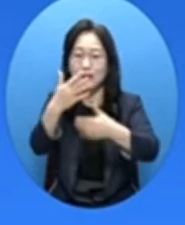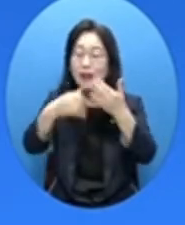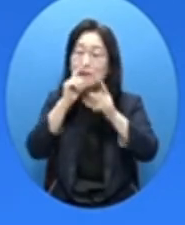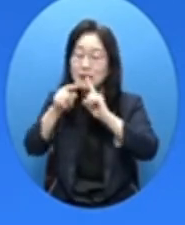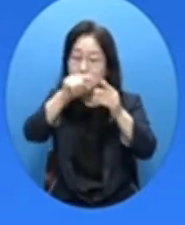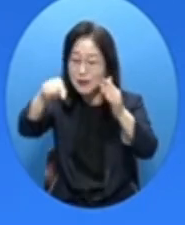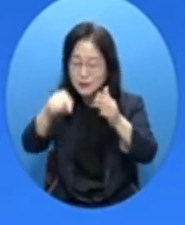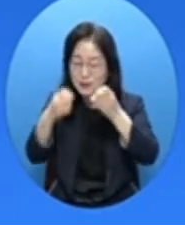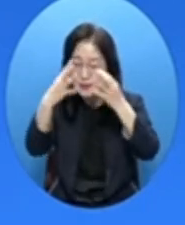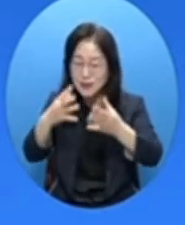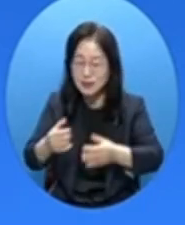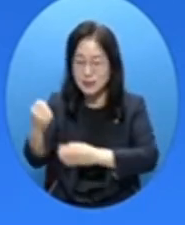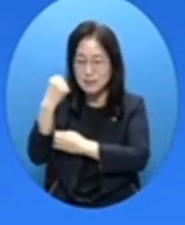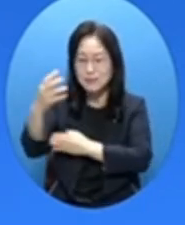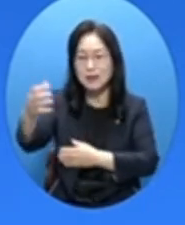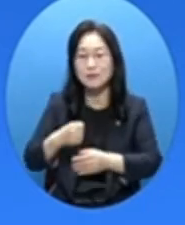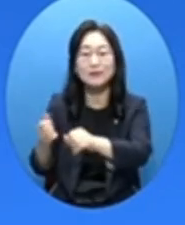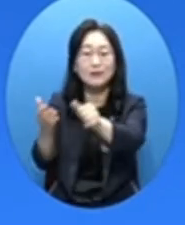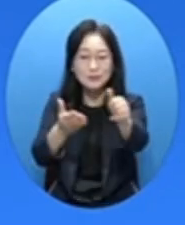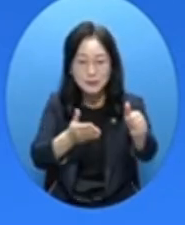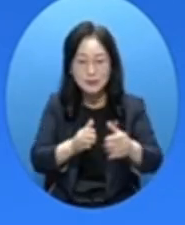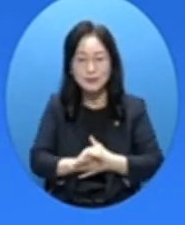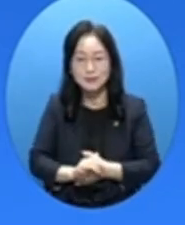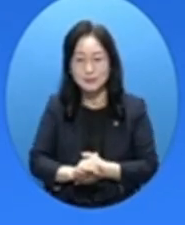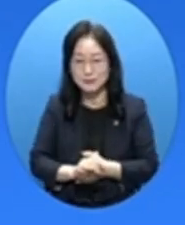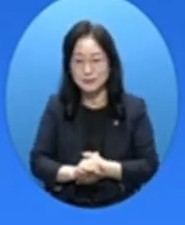안에서 세 번은 여러분 모두가 되기를 바랍니다